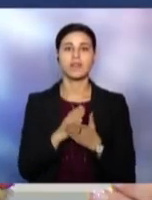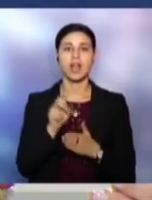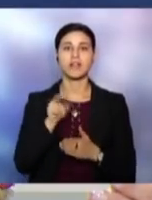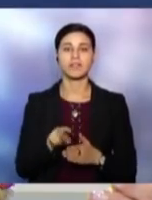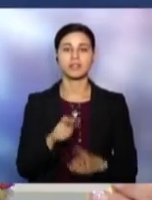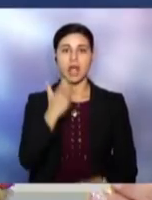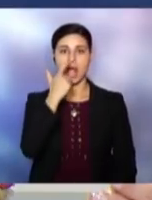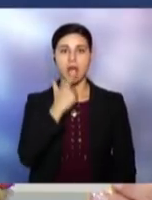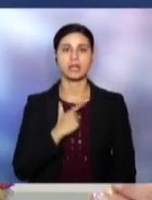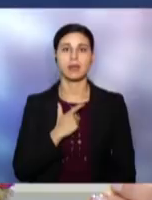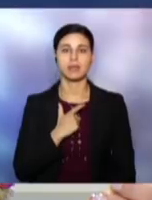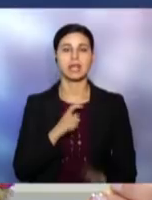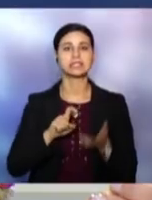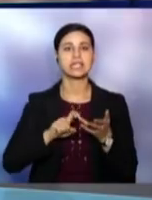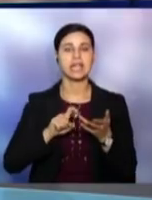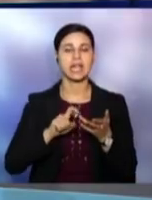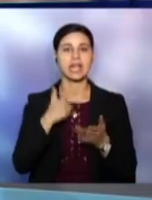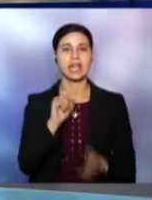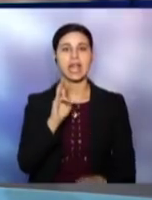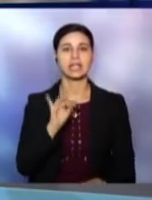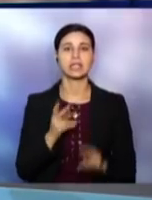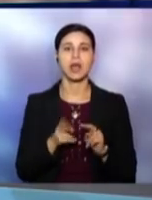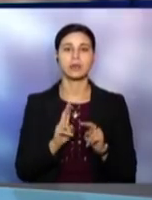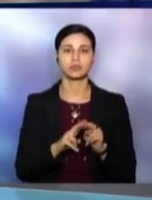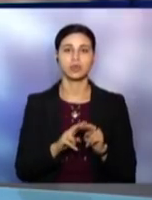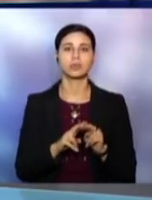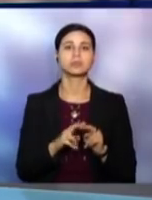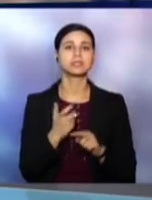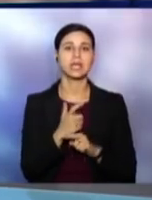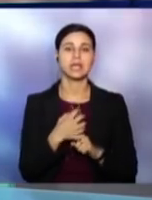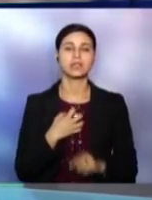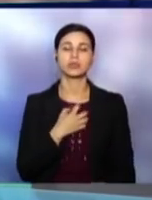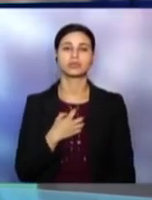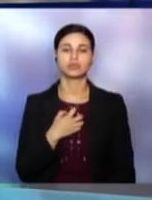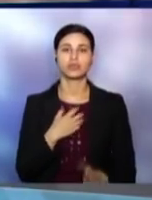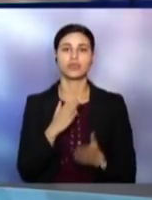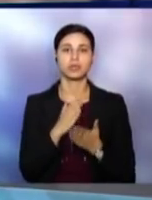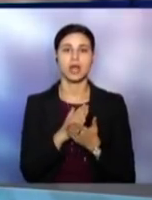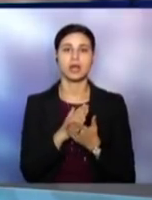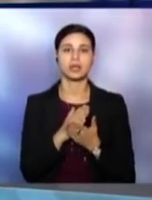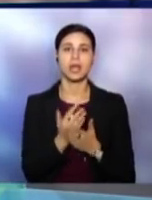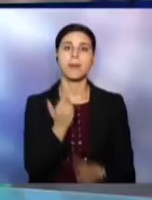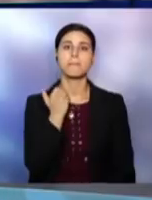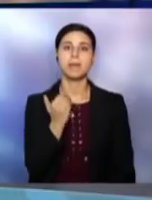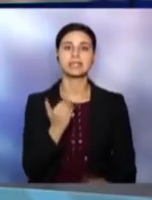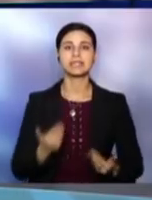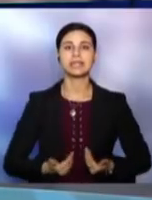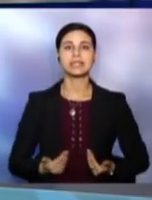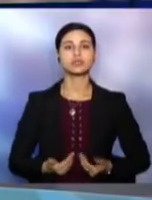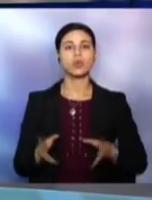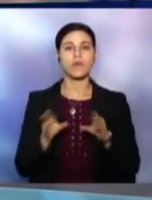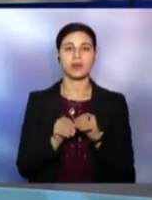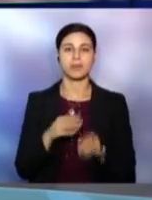თვითონ ადამიანის გენომი. ამიტომ ძალიან მნიშვნელოვანი არის მათი თანაცხოვრება